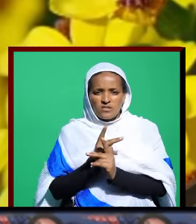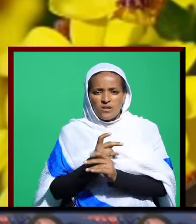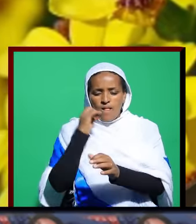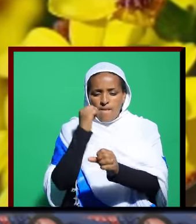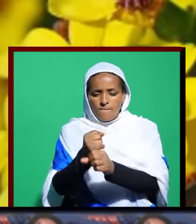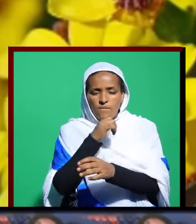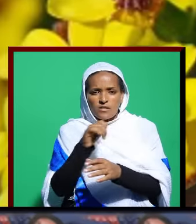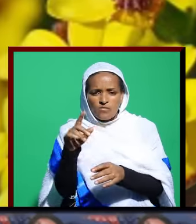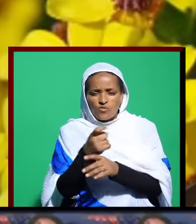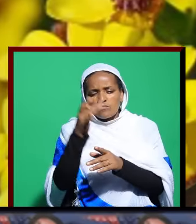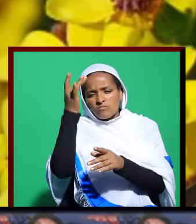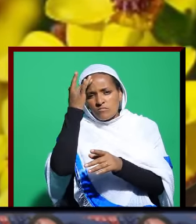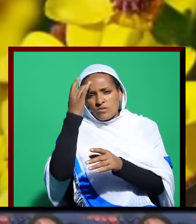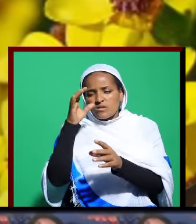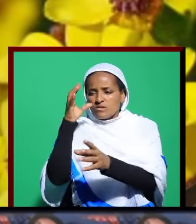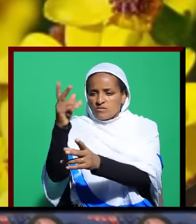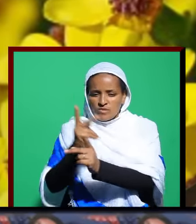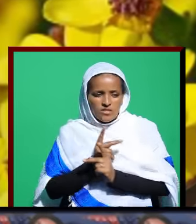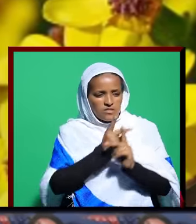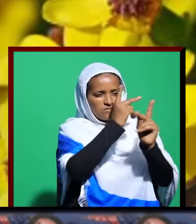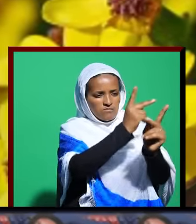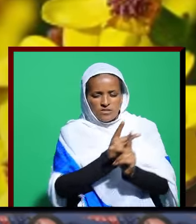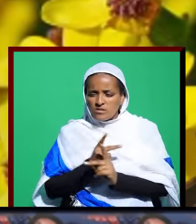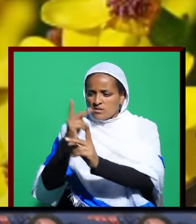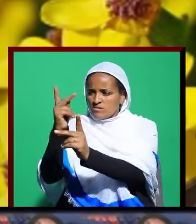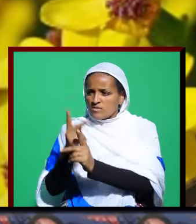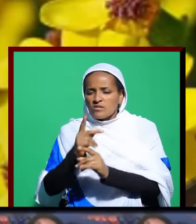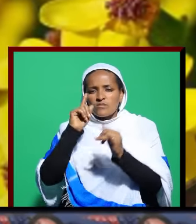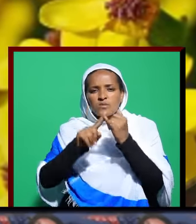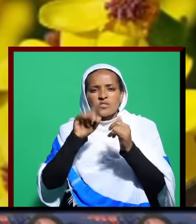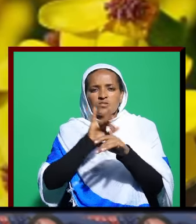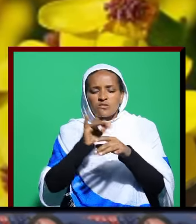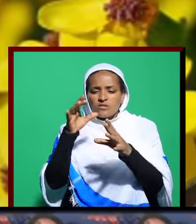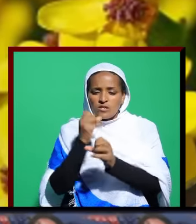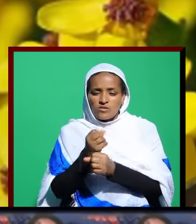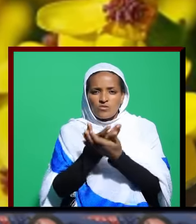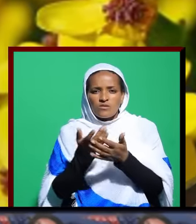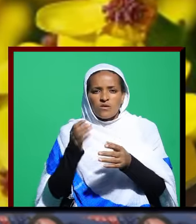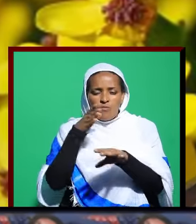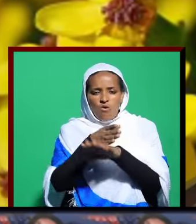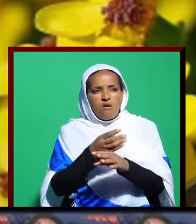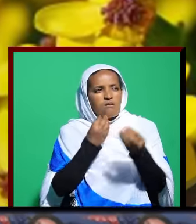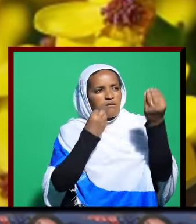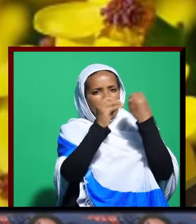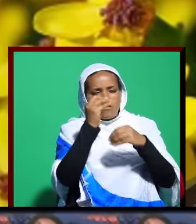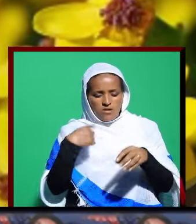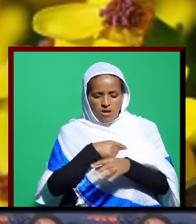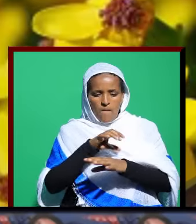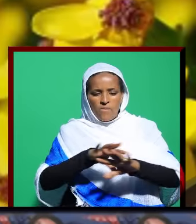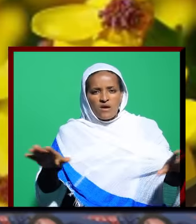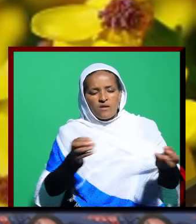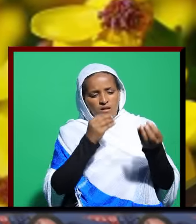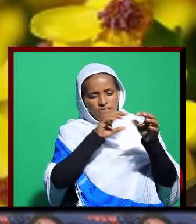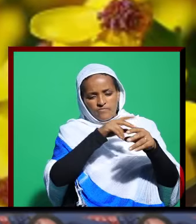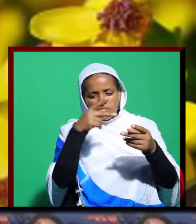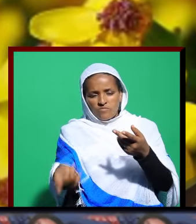ብድር ማንሰራበት ከሆነ ዝም ብለን እያስያዝን ብንበደር እያስያዝን ብንበደር መጨረሻ ላይ ያስያዝነው ነገር በሐራጅ ይሸጣል፣ እኛም ሜዳ